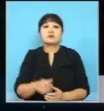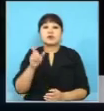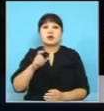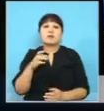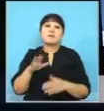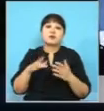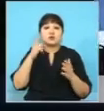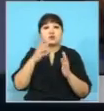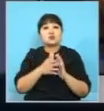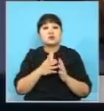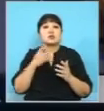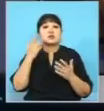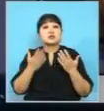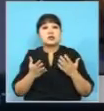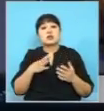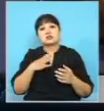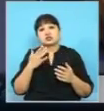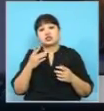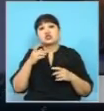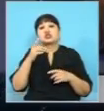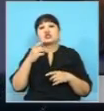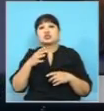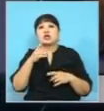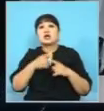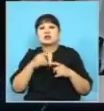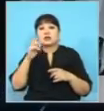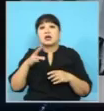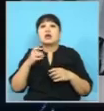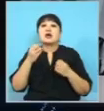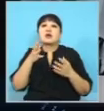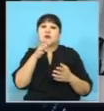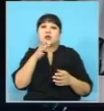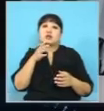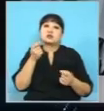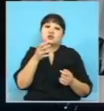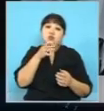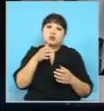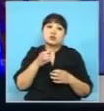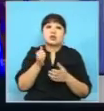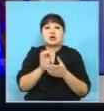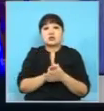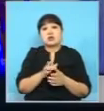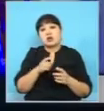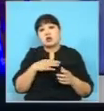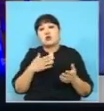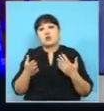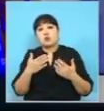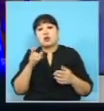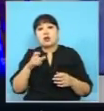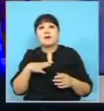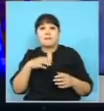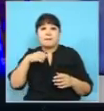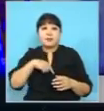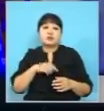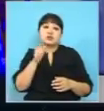Адамдардың бір-біріне түсініп сыйласа білуіне кейгезер жарты ғасырда аздық етеді. Ал кейбір кездері азғана уақыттың ішінде танысып, араласып үлгерген адамыңа бар